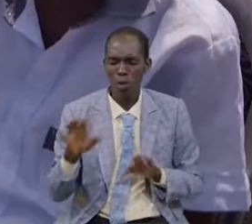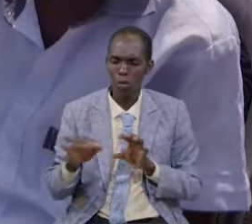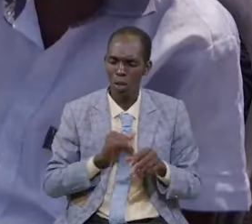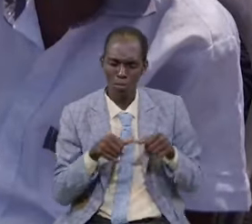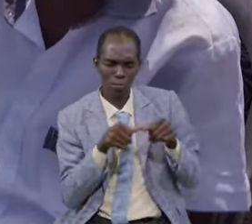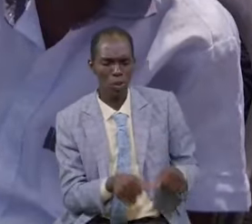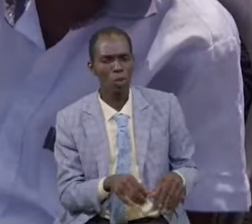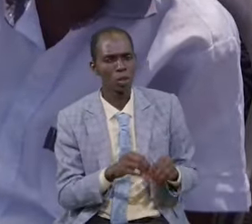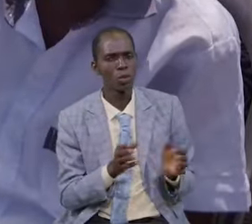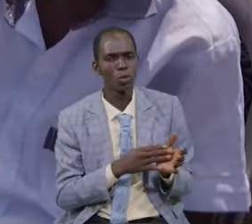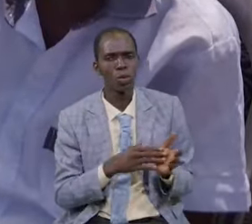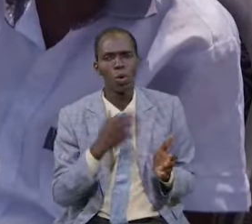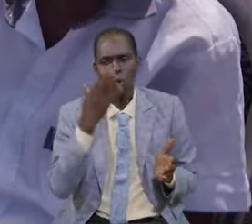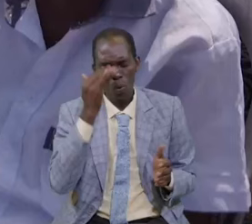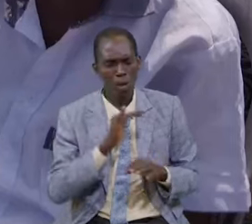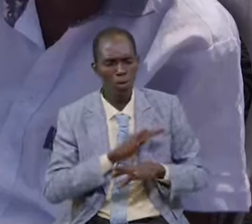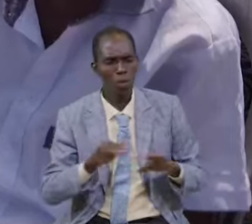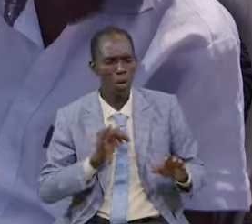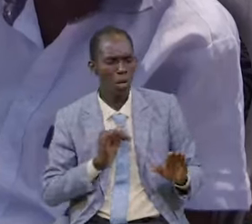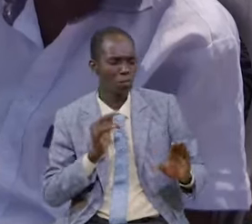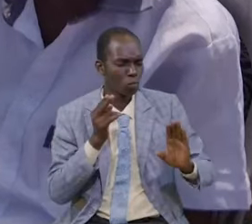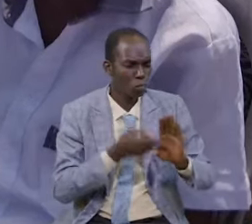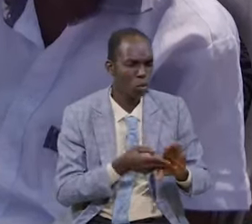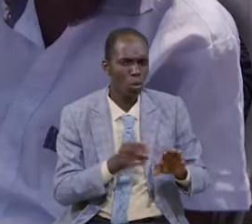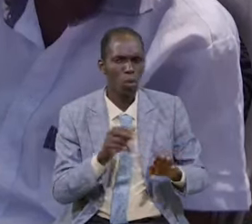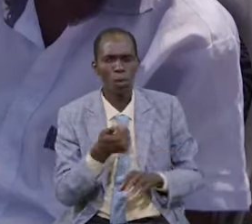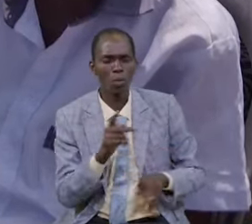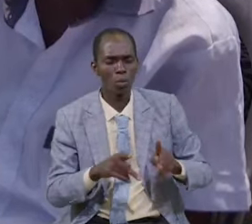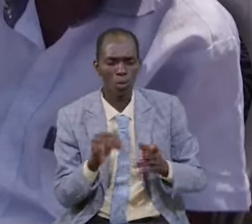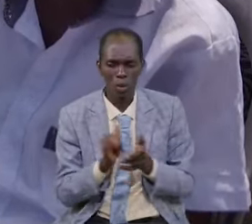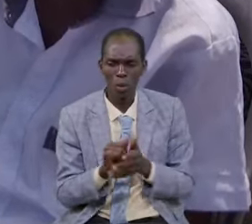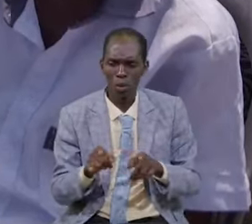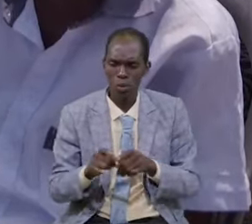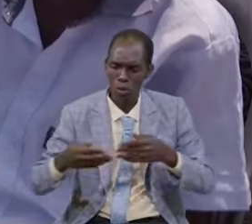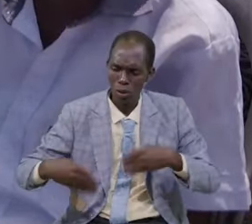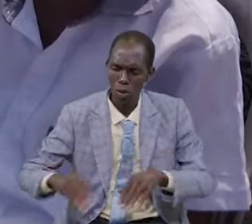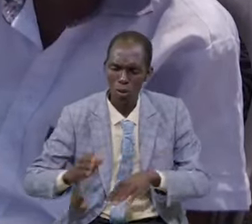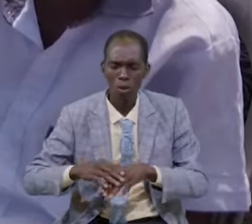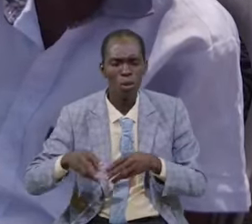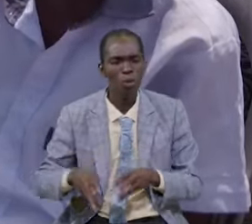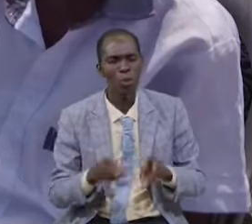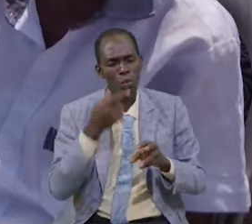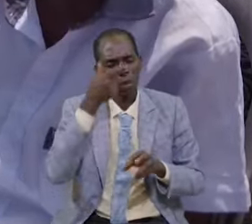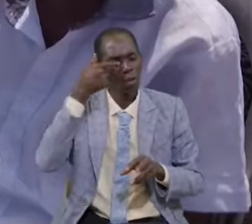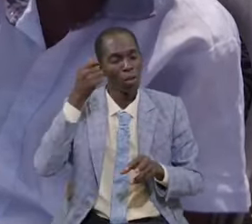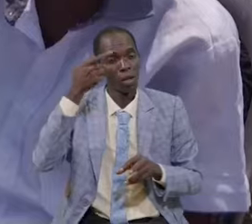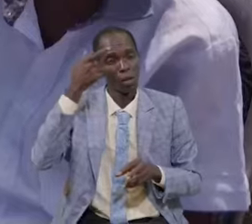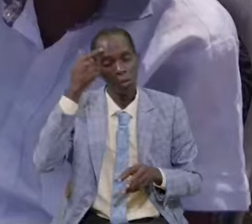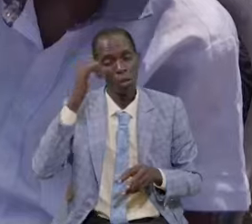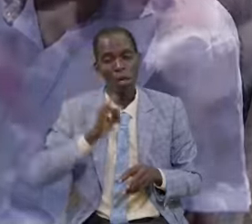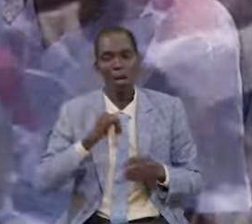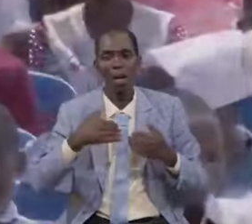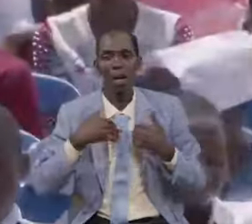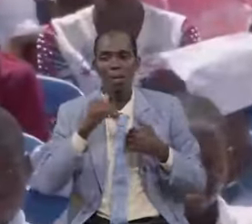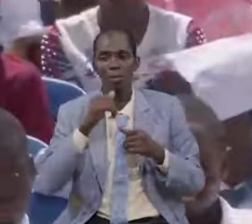me joindre à ces gens-là qui font un peu petit commerce au bord de la route? Parce que j'ai un objectif. Le petit commerce au bord de la